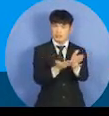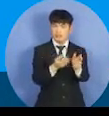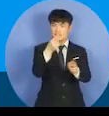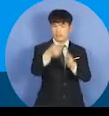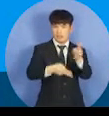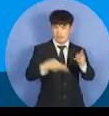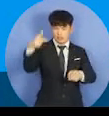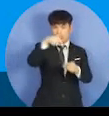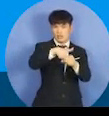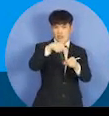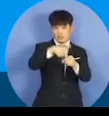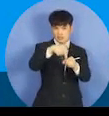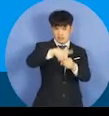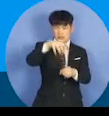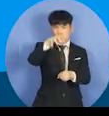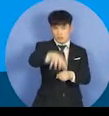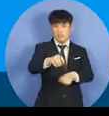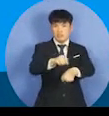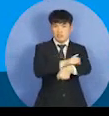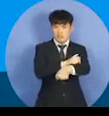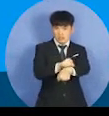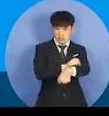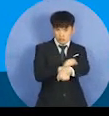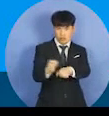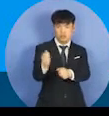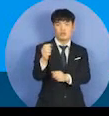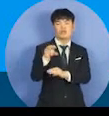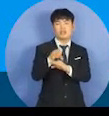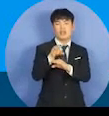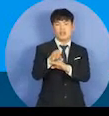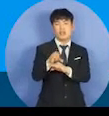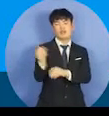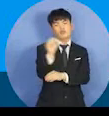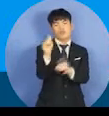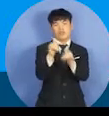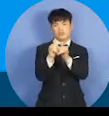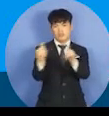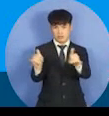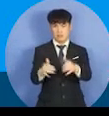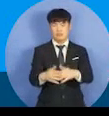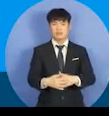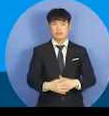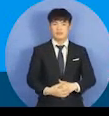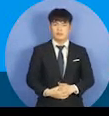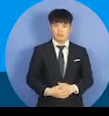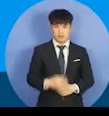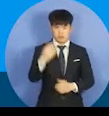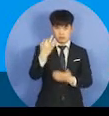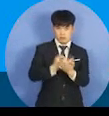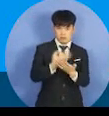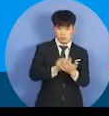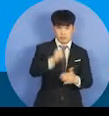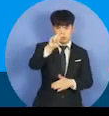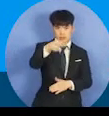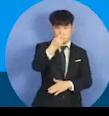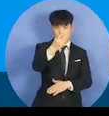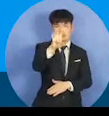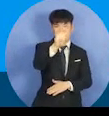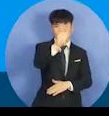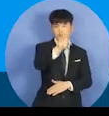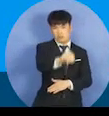주식회사 당진산업가스에서 화물차 및 특수차 운전은 1명을 모집합니다. 임금은 월급 240만 원